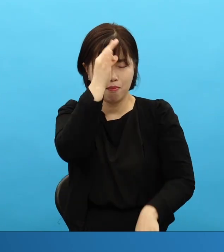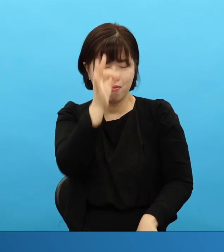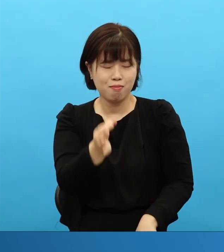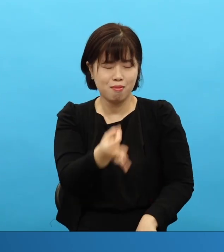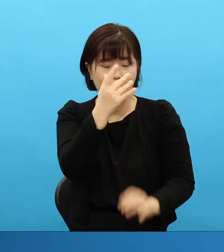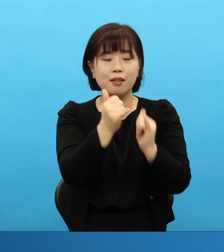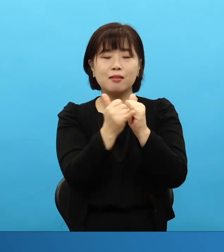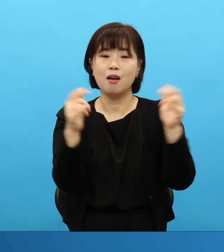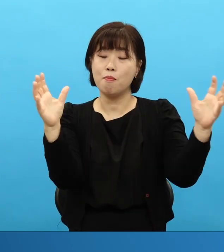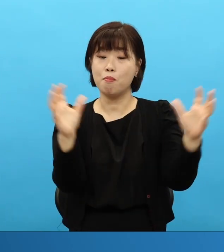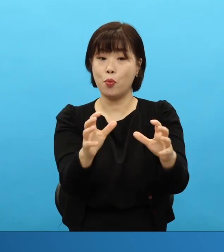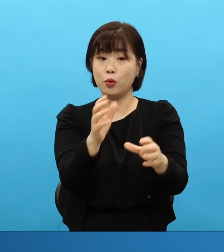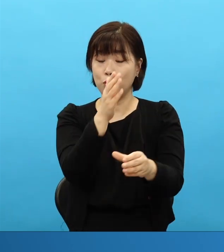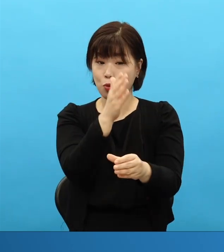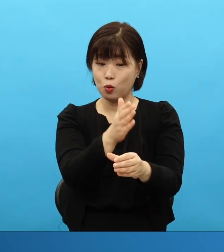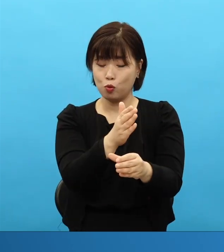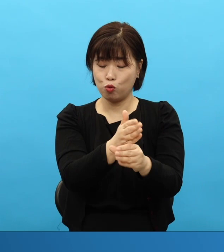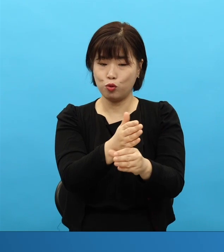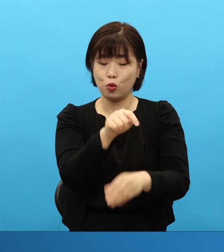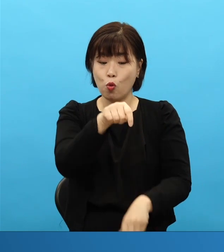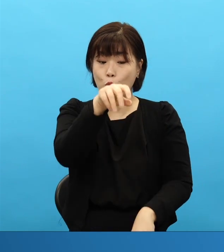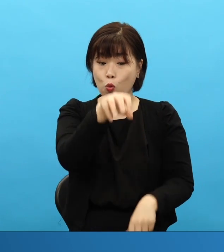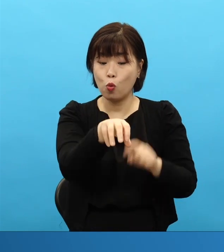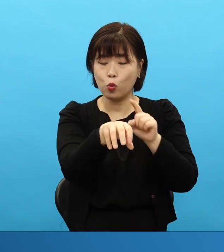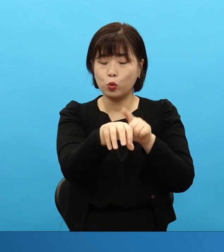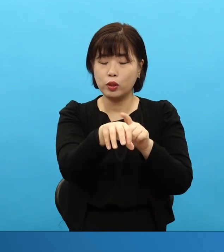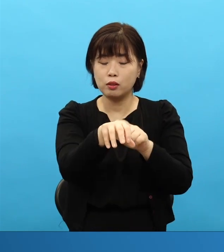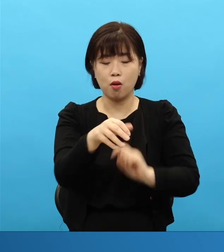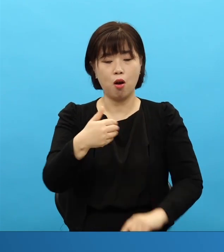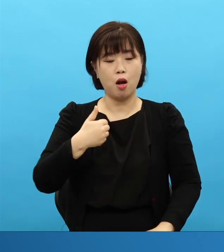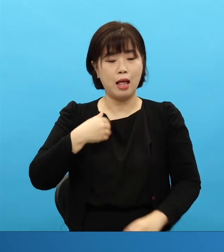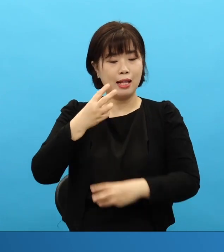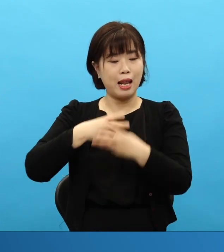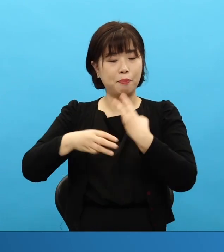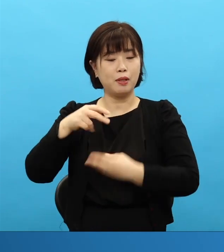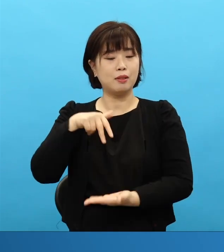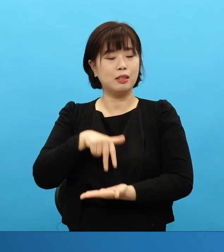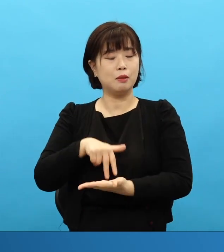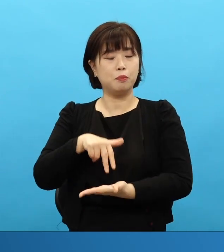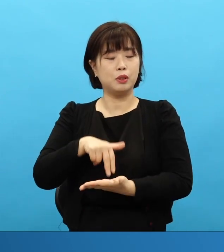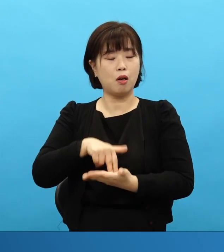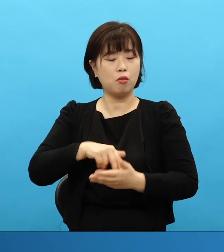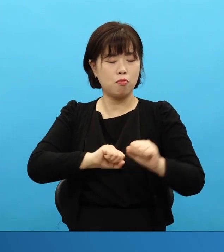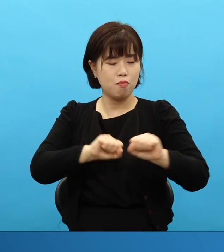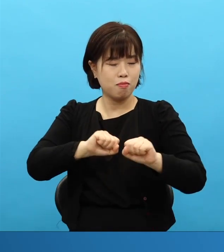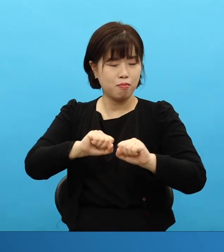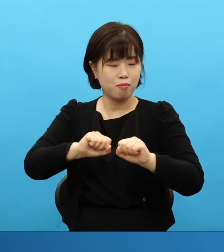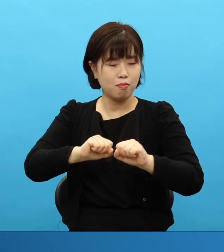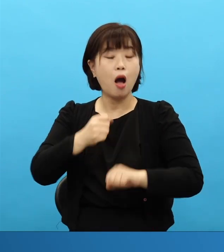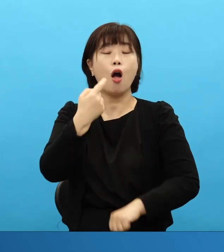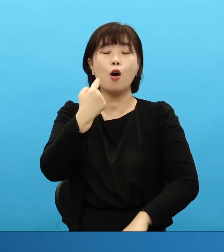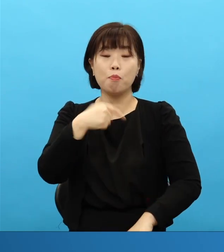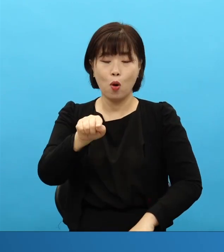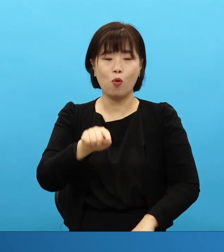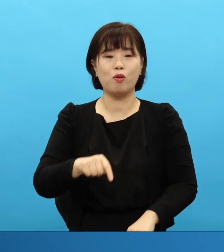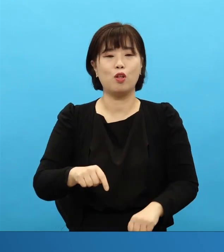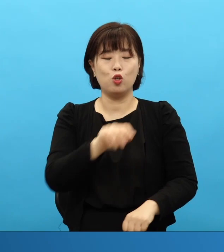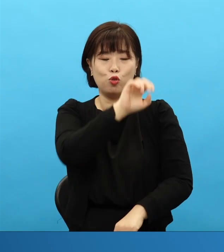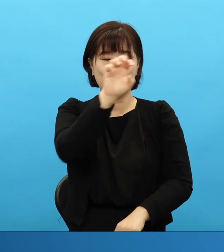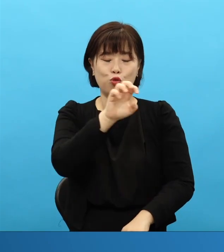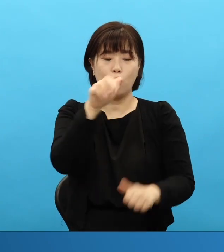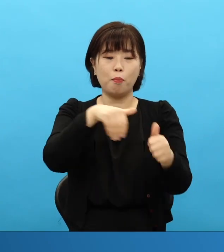현장에서 어떻게 우리 렘넌트로서 멋지게 문화 선교사로서 사역을 감당하고 계시는지 유럽 현장에 대해서 소개